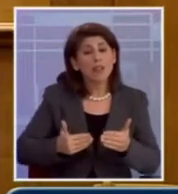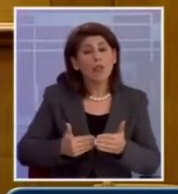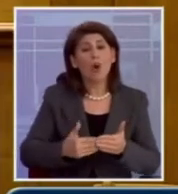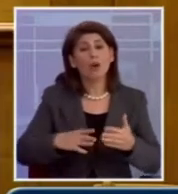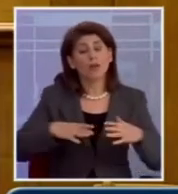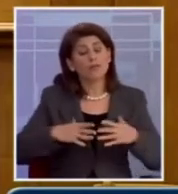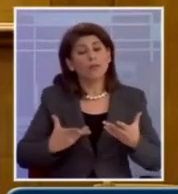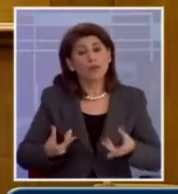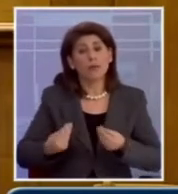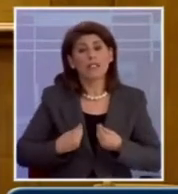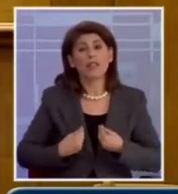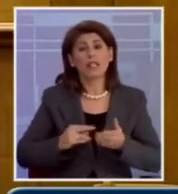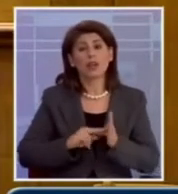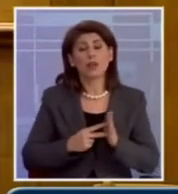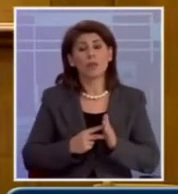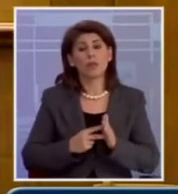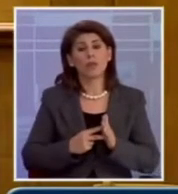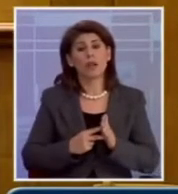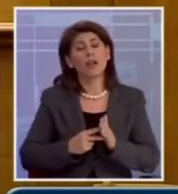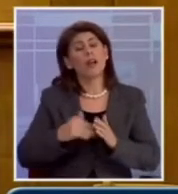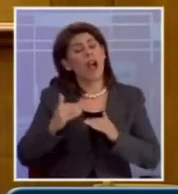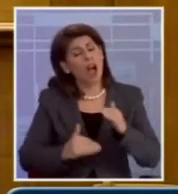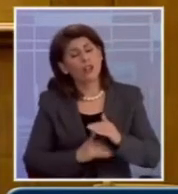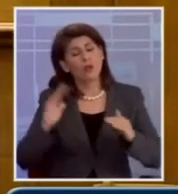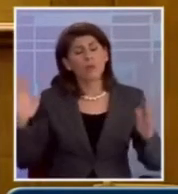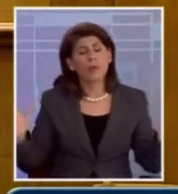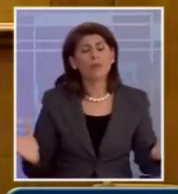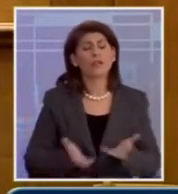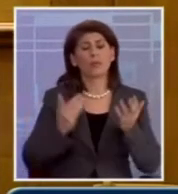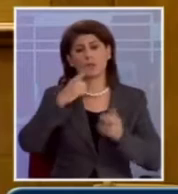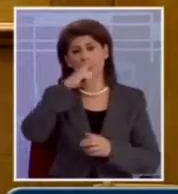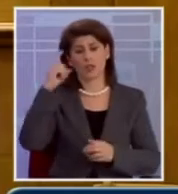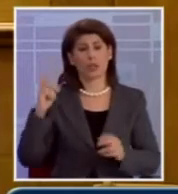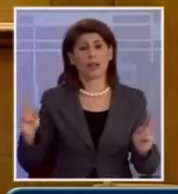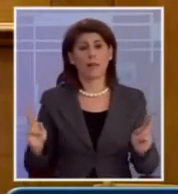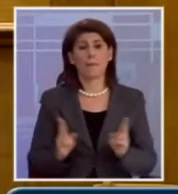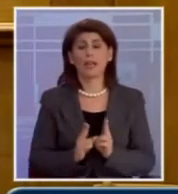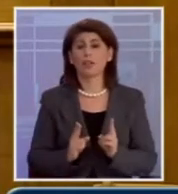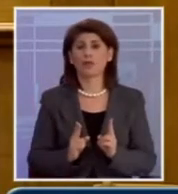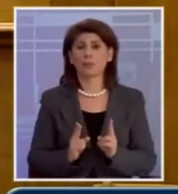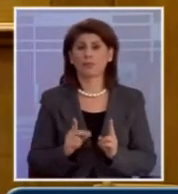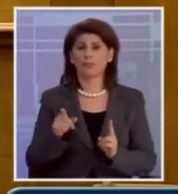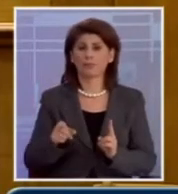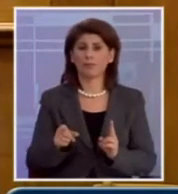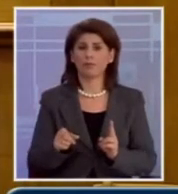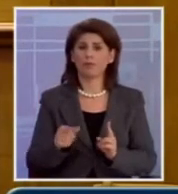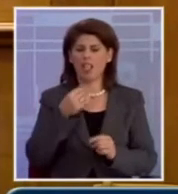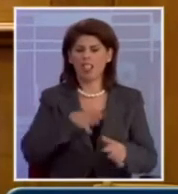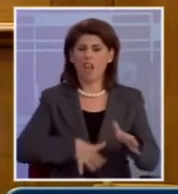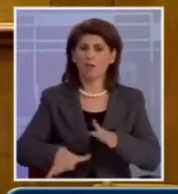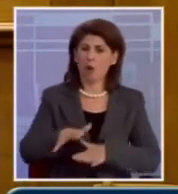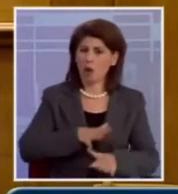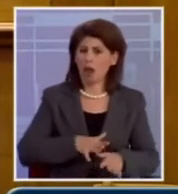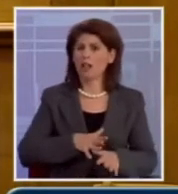οικονομίας κάτω από οποιασδήποτε δυσκολίες, να περιορίσουμε τα φαινόμενα της φθοράς και της διαφθοράς,